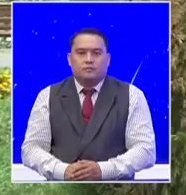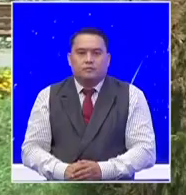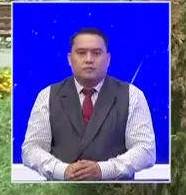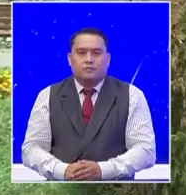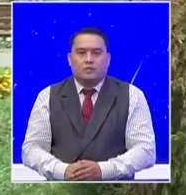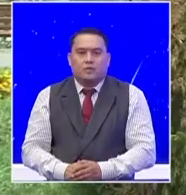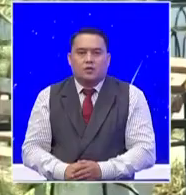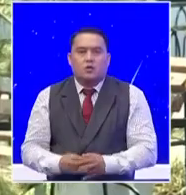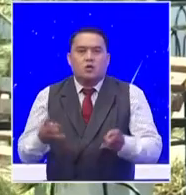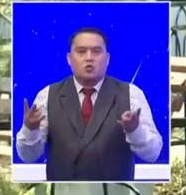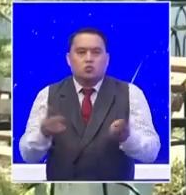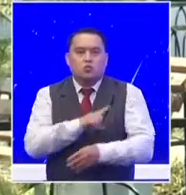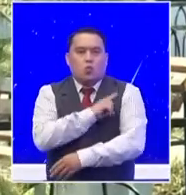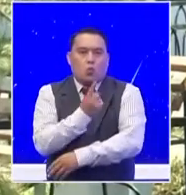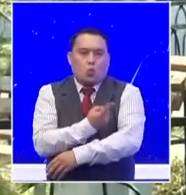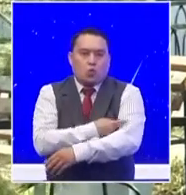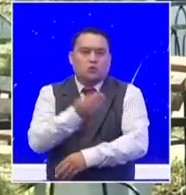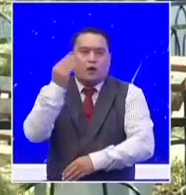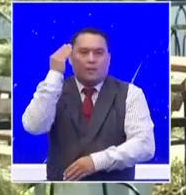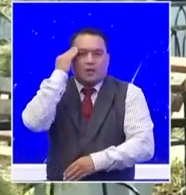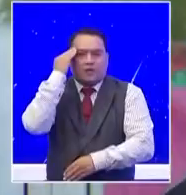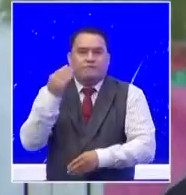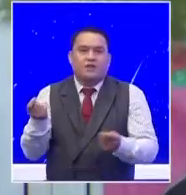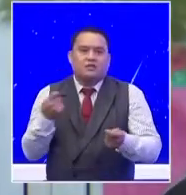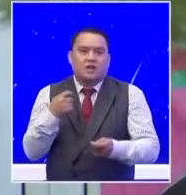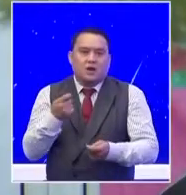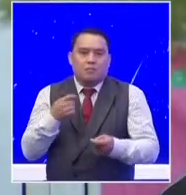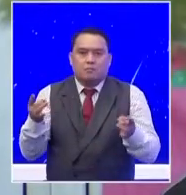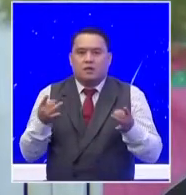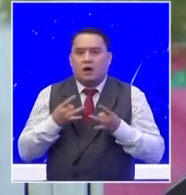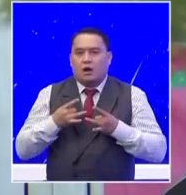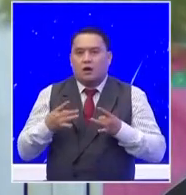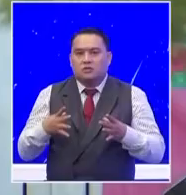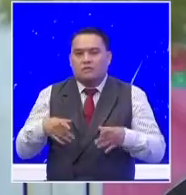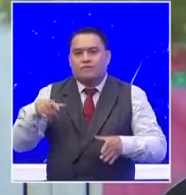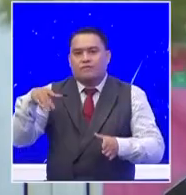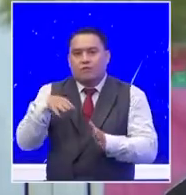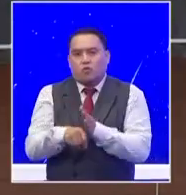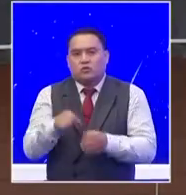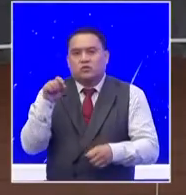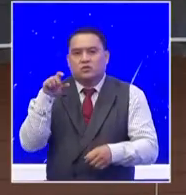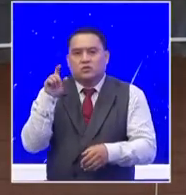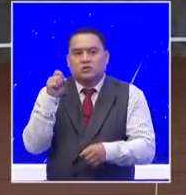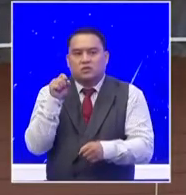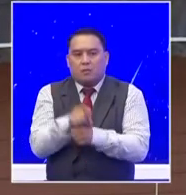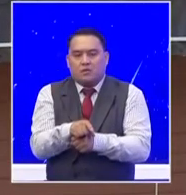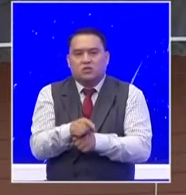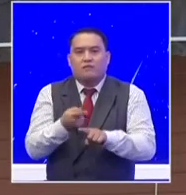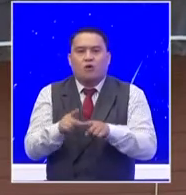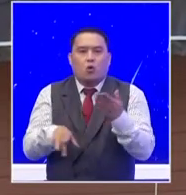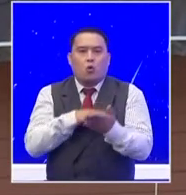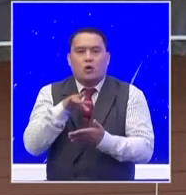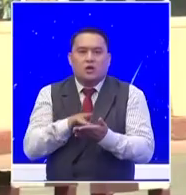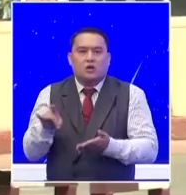отметить, при необходимости усиления карантинных мер на выходные и праздничные дни вводится локдаун в городах